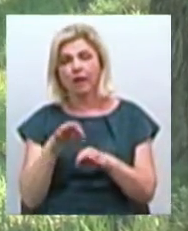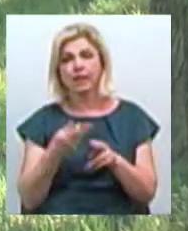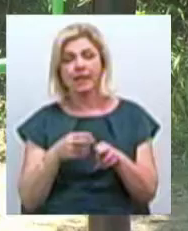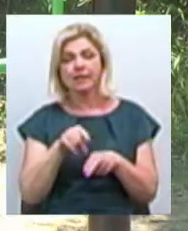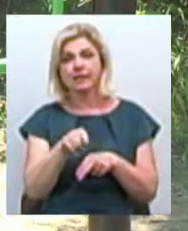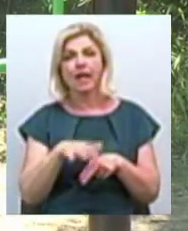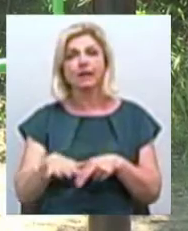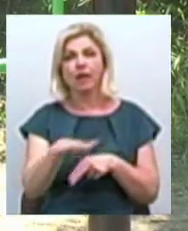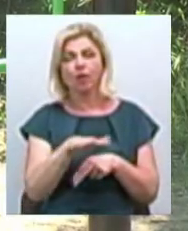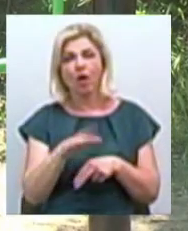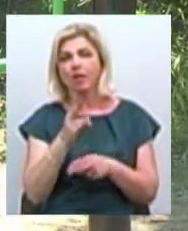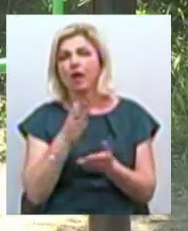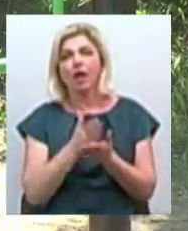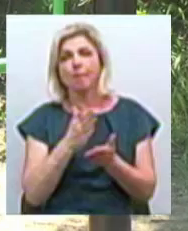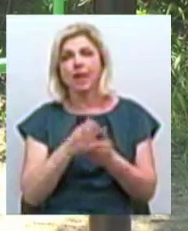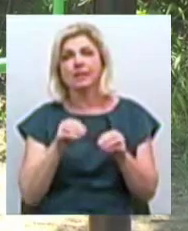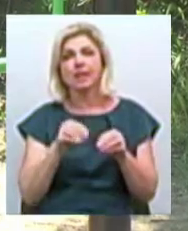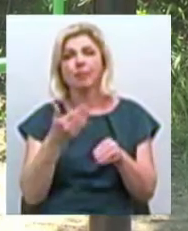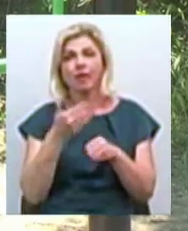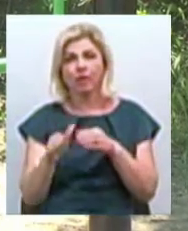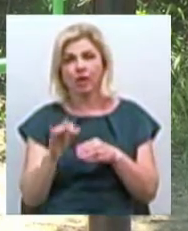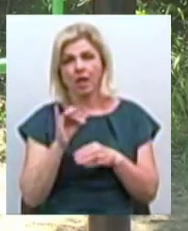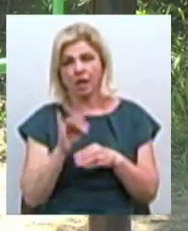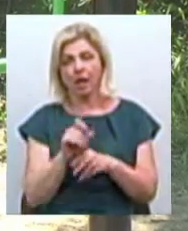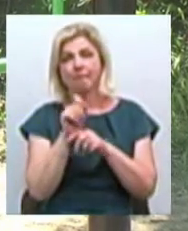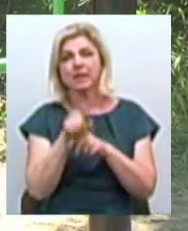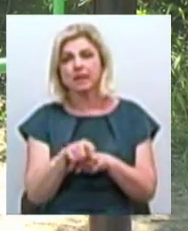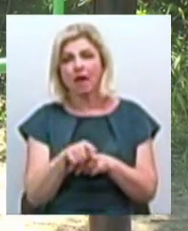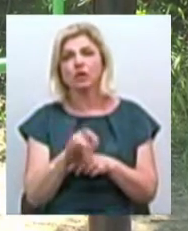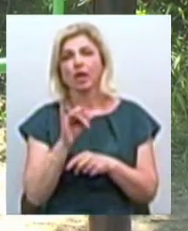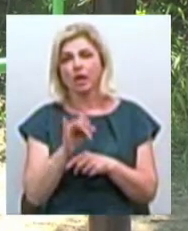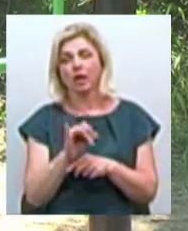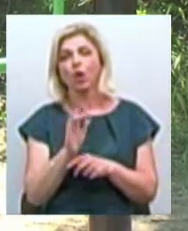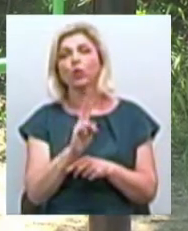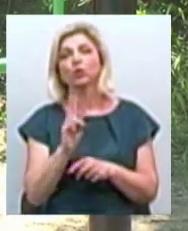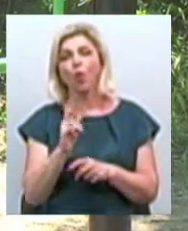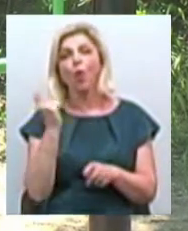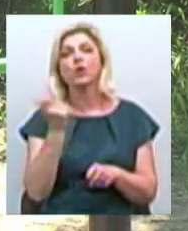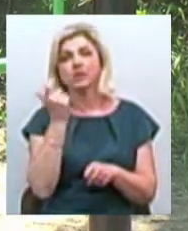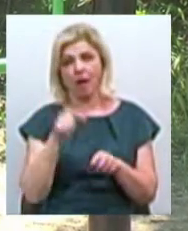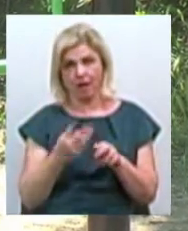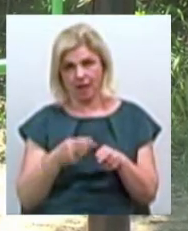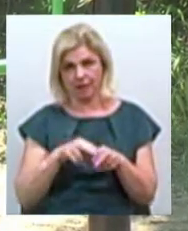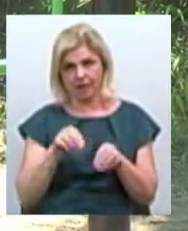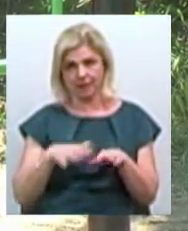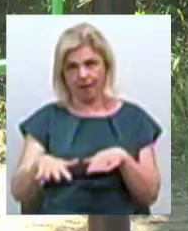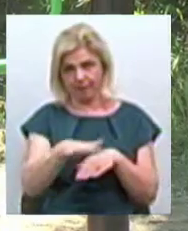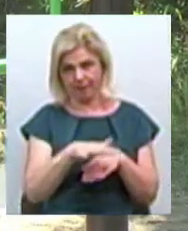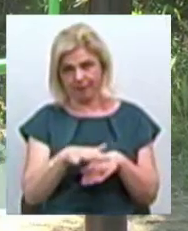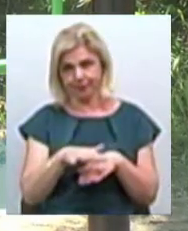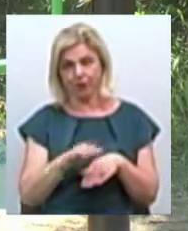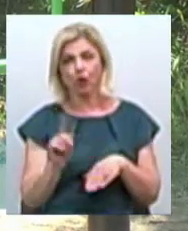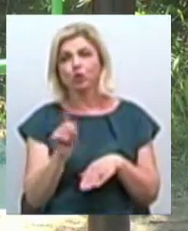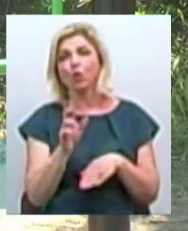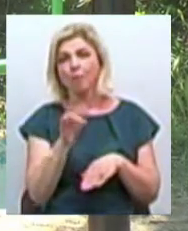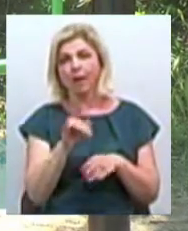територія не має землевідводу та функціонального призначення, відповідно, і балансоутримувача. Для того, щоб цю територію віддавати